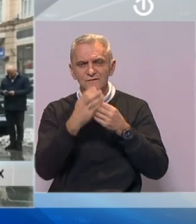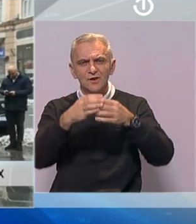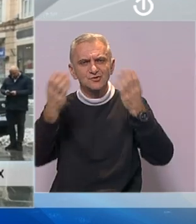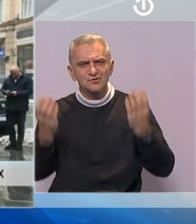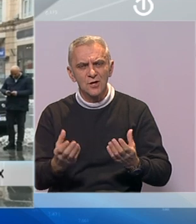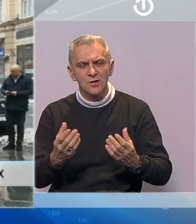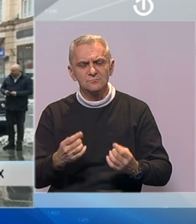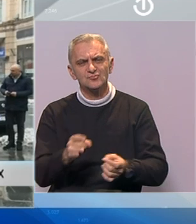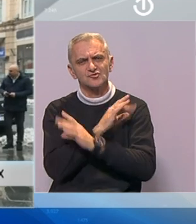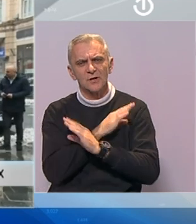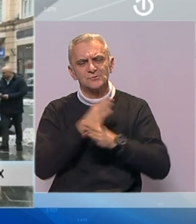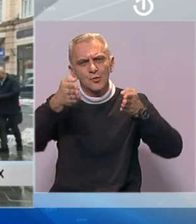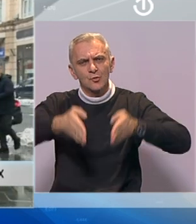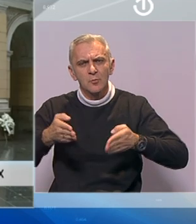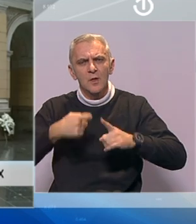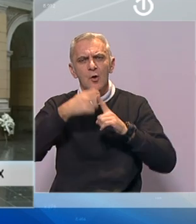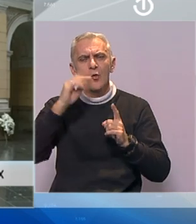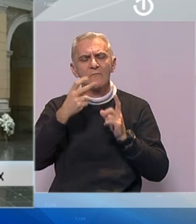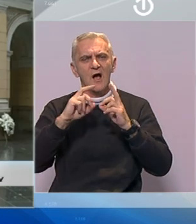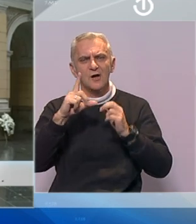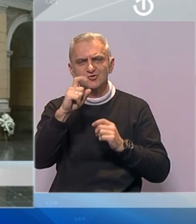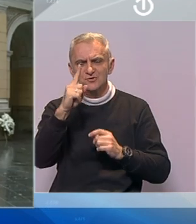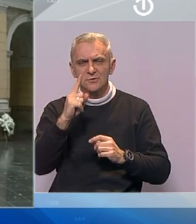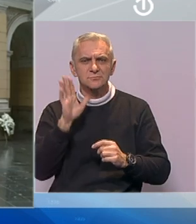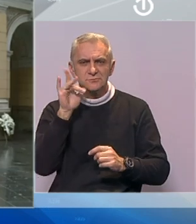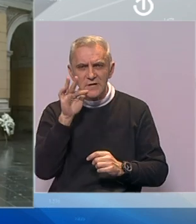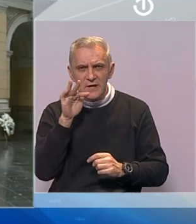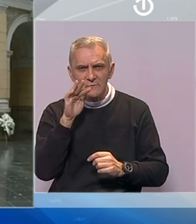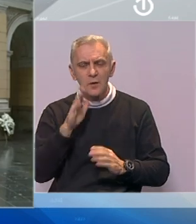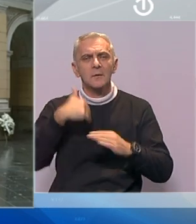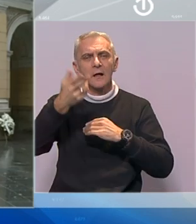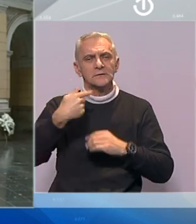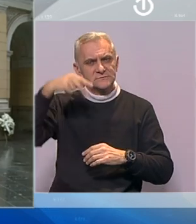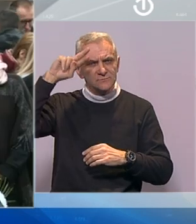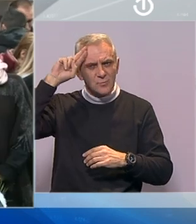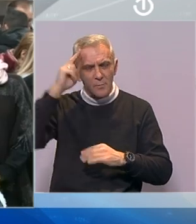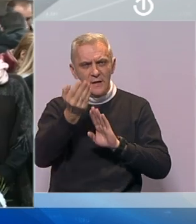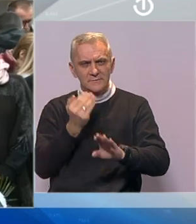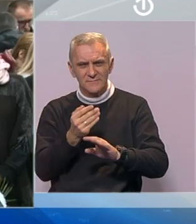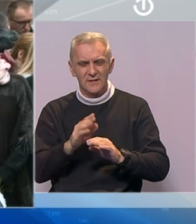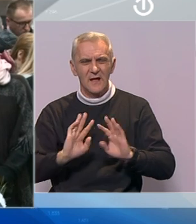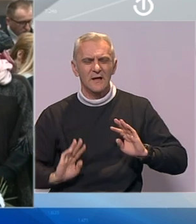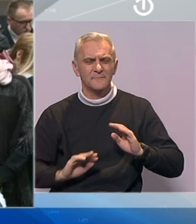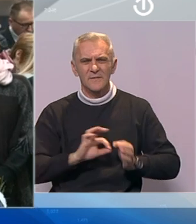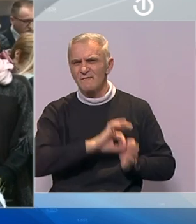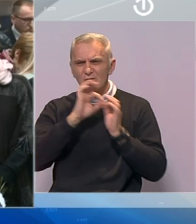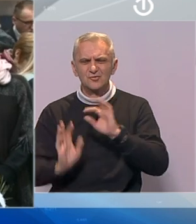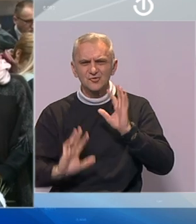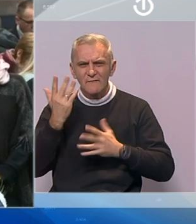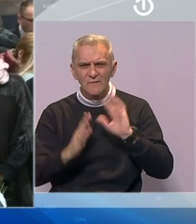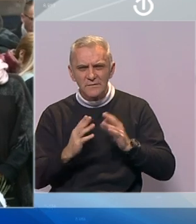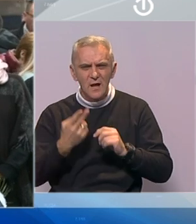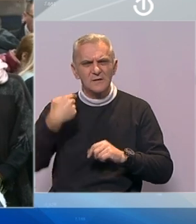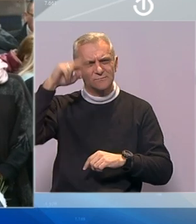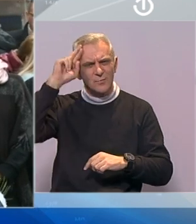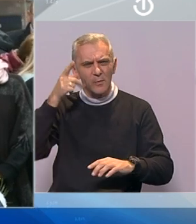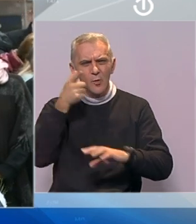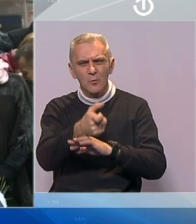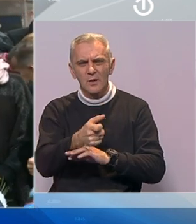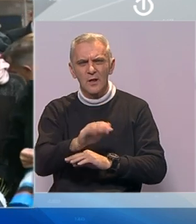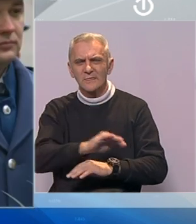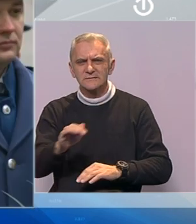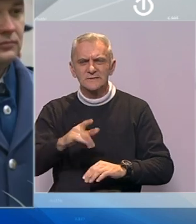na šehidskom mezarju u Kovači u Sarajevu, potom na spomeniku ispred Vječne vatre, spomeniku ubijenoj djeci